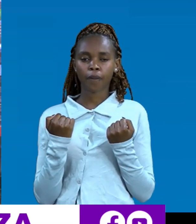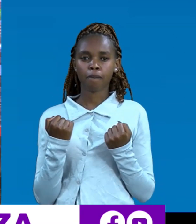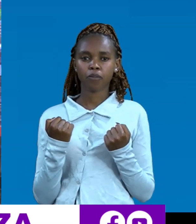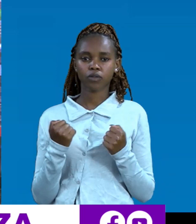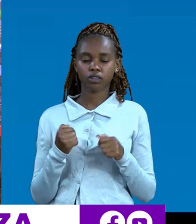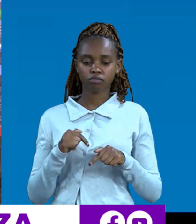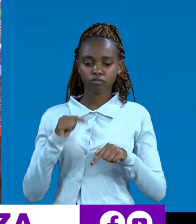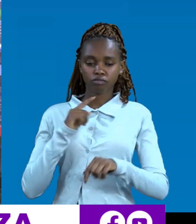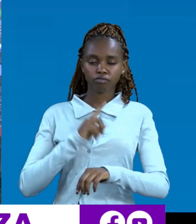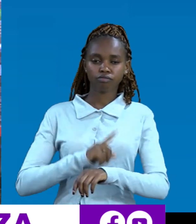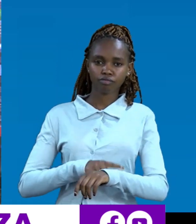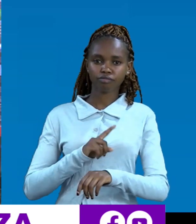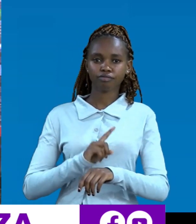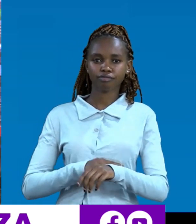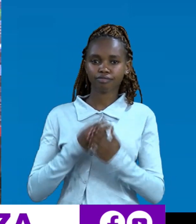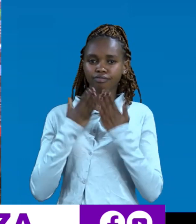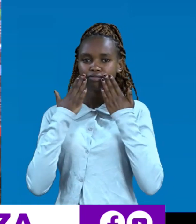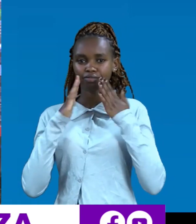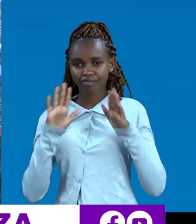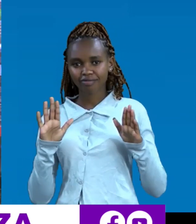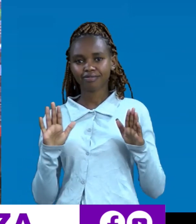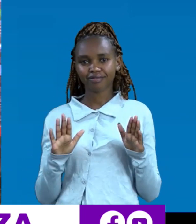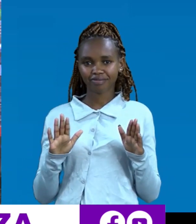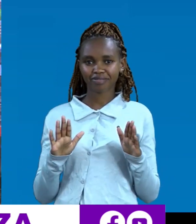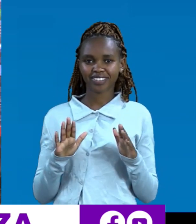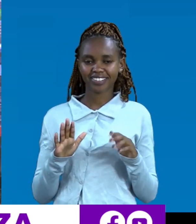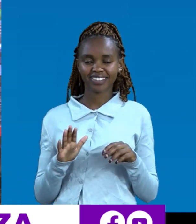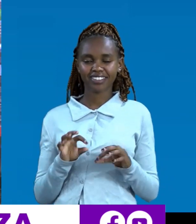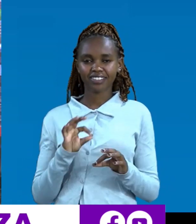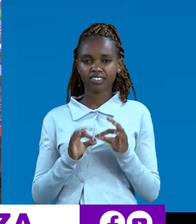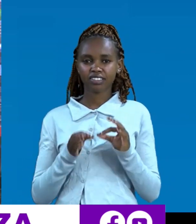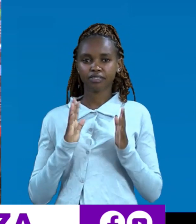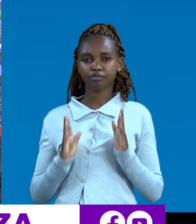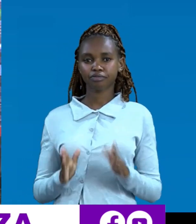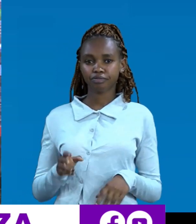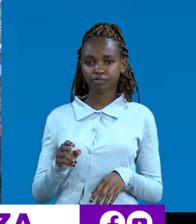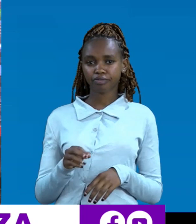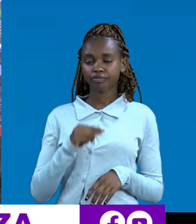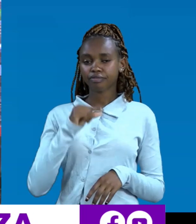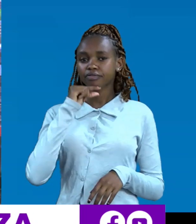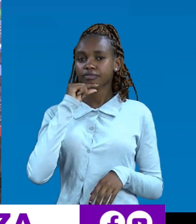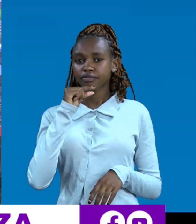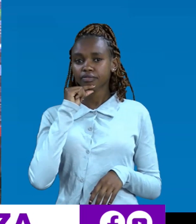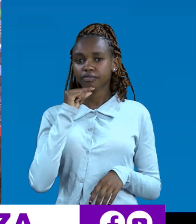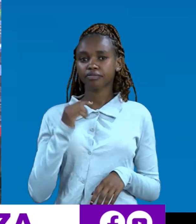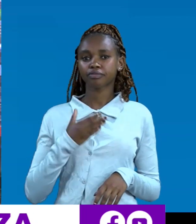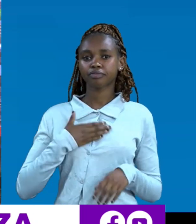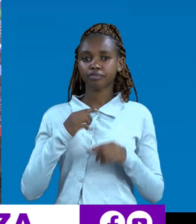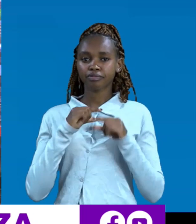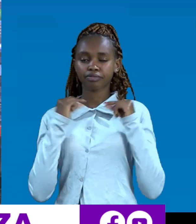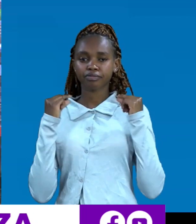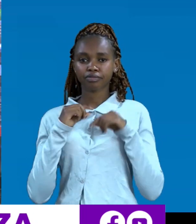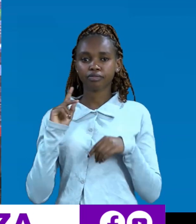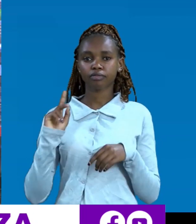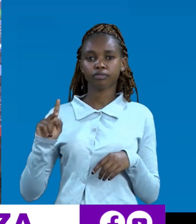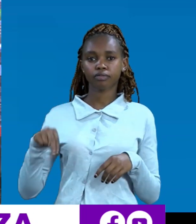mwisho walala salama. Lazima. Tumekuwa na Grace as our sign language interpreter. I have been your host. Nduko.